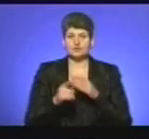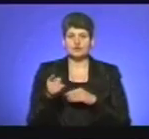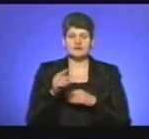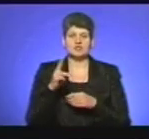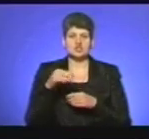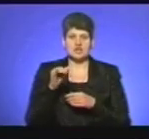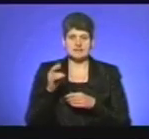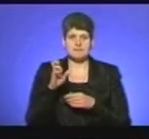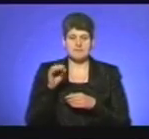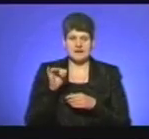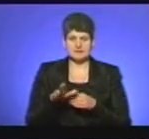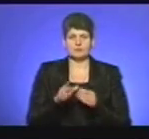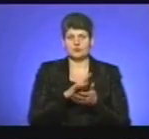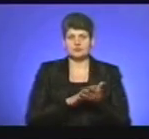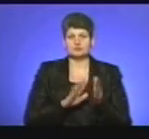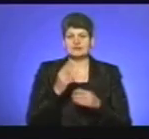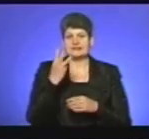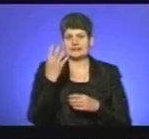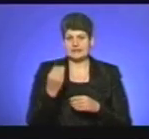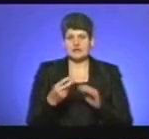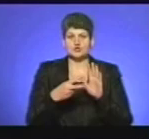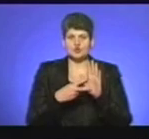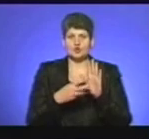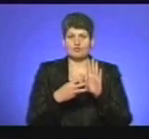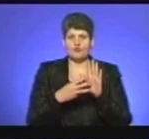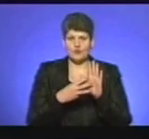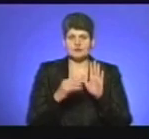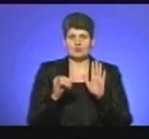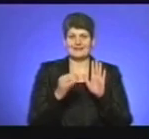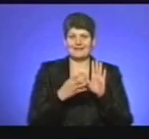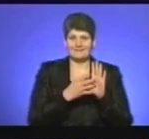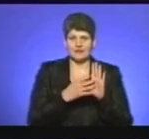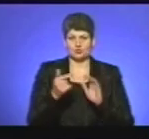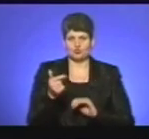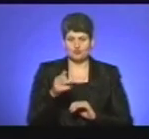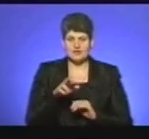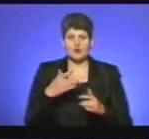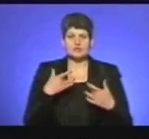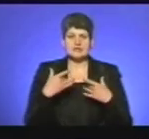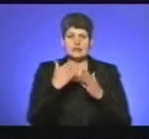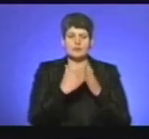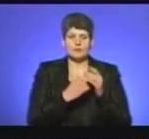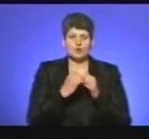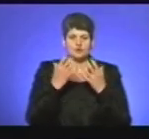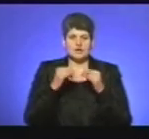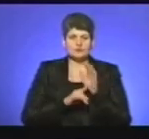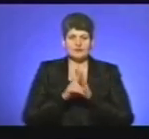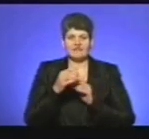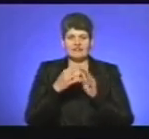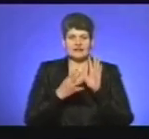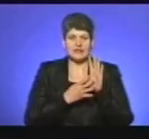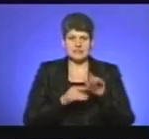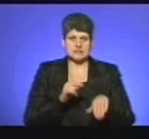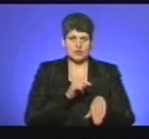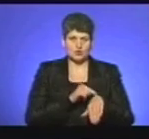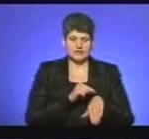Без» триватиме протягом 3 днів – 7, 8 і 9 грудня. Концертні програми кожного дня розпочинаються о